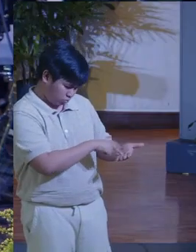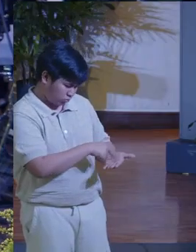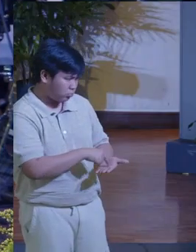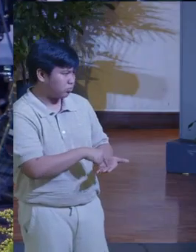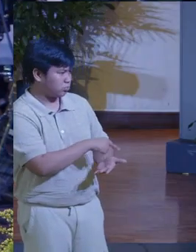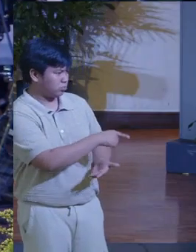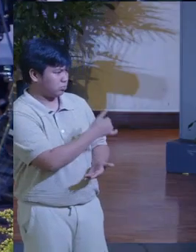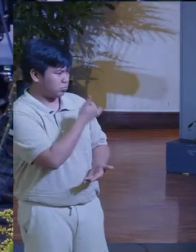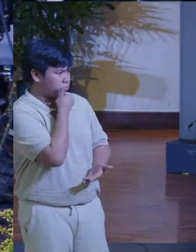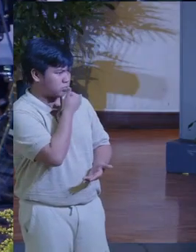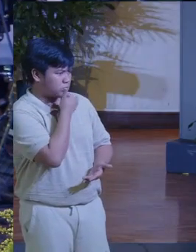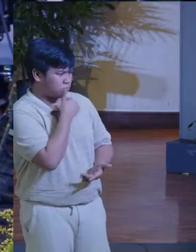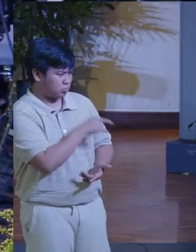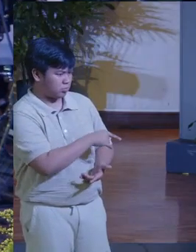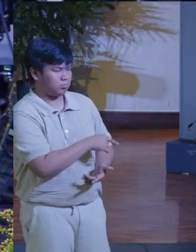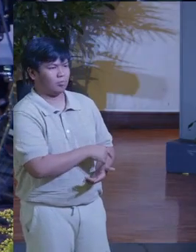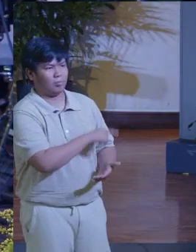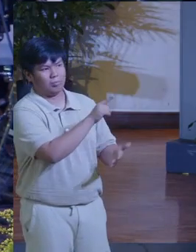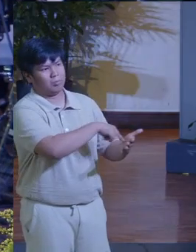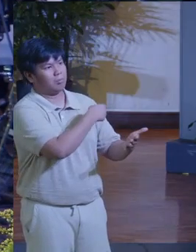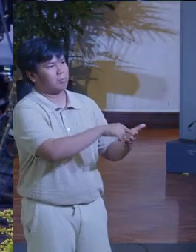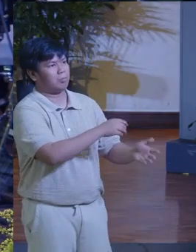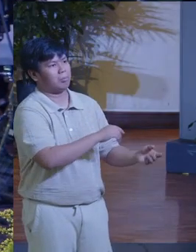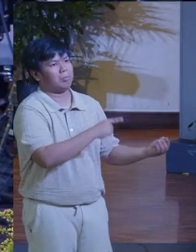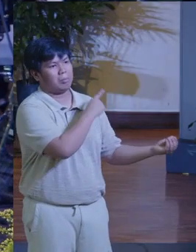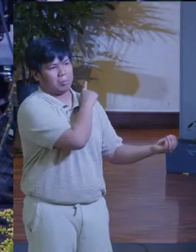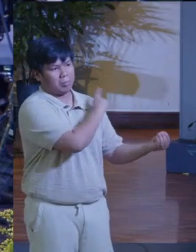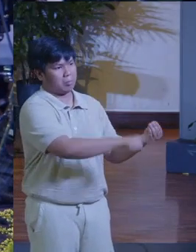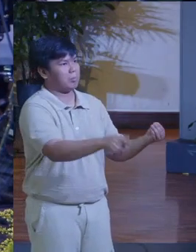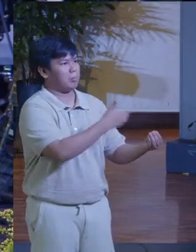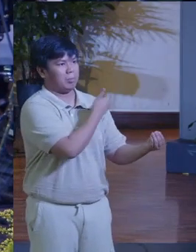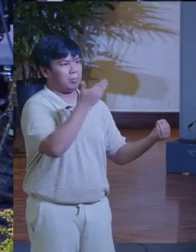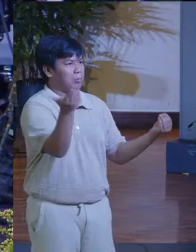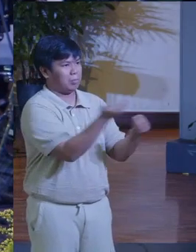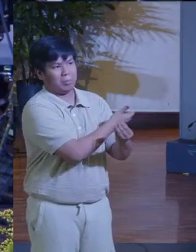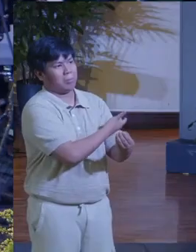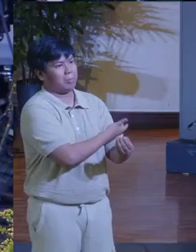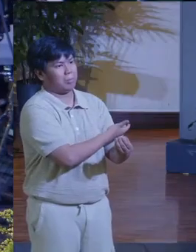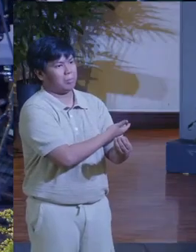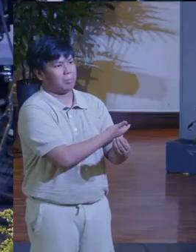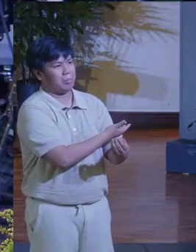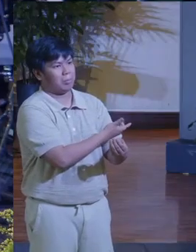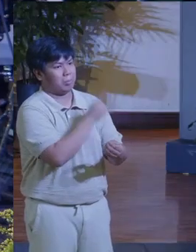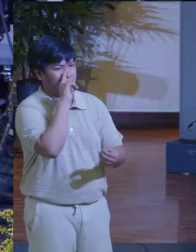na nagawa nila. No? Pero yung isang kasambahay